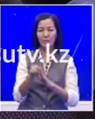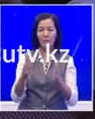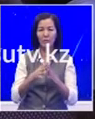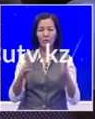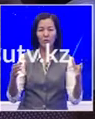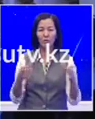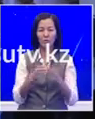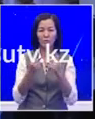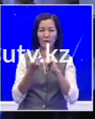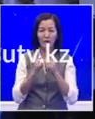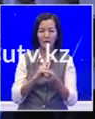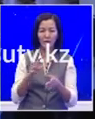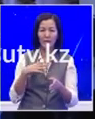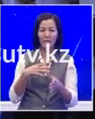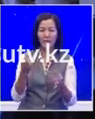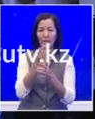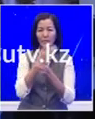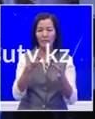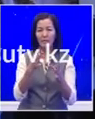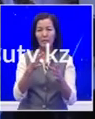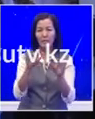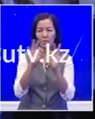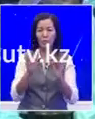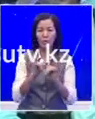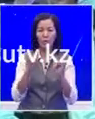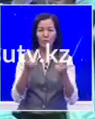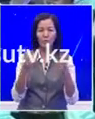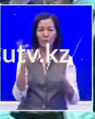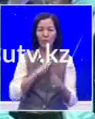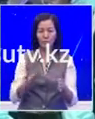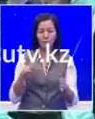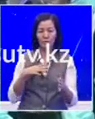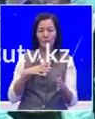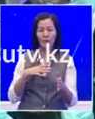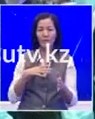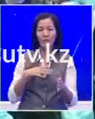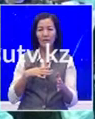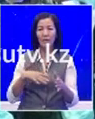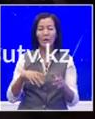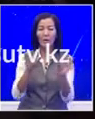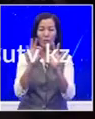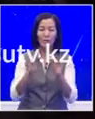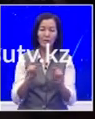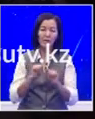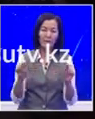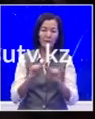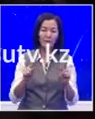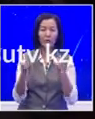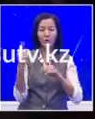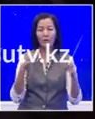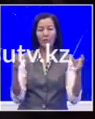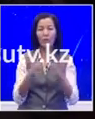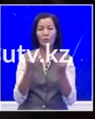айналып, еліміздің мәдениет пен өнерінің дамуына үлкен үлесін қосты. Ұлттық үнмен төленөрді дәріптеп жүрген шығармашылық топ биылдан